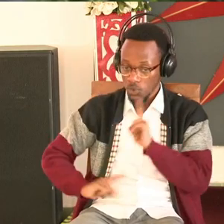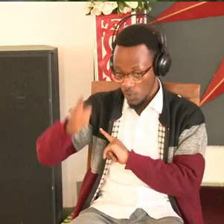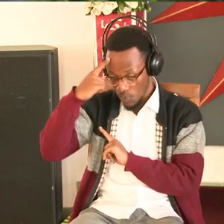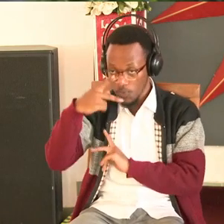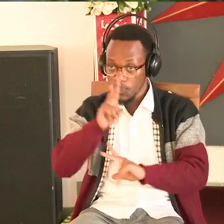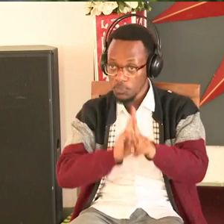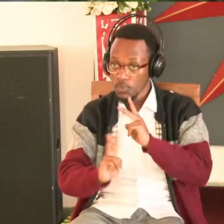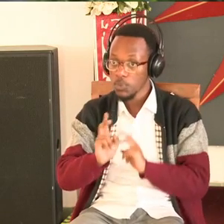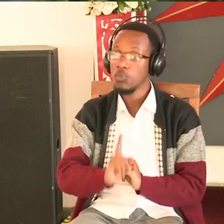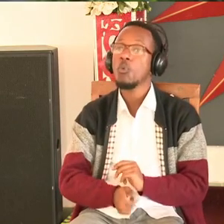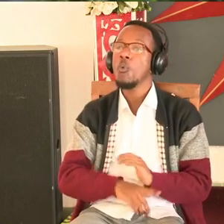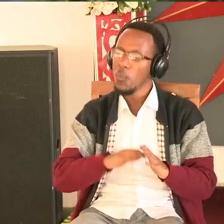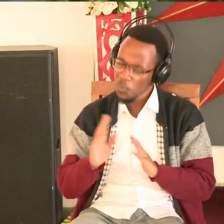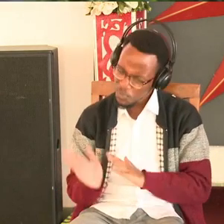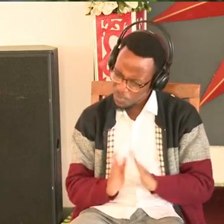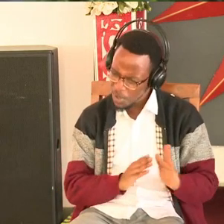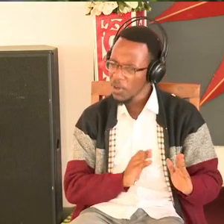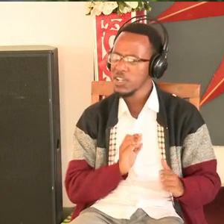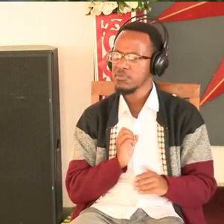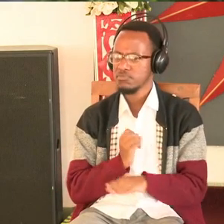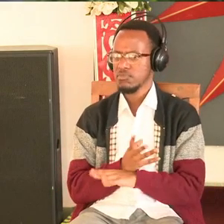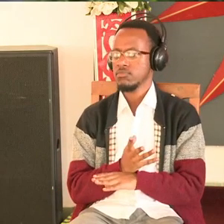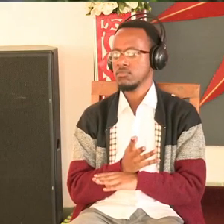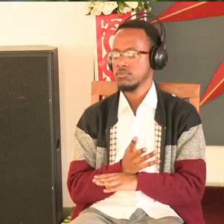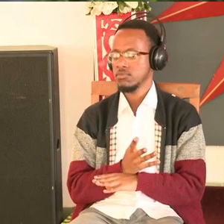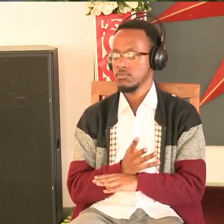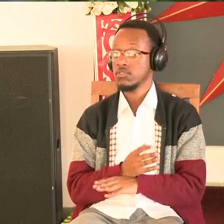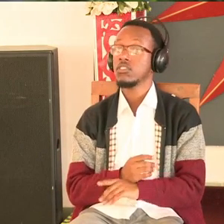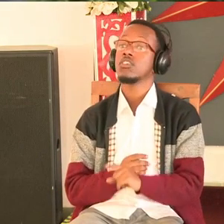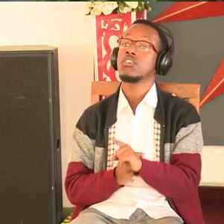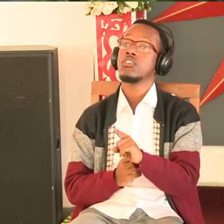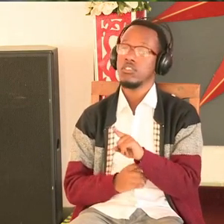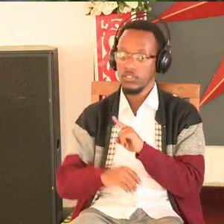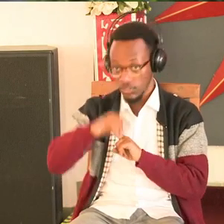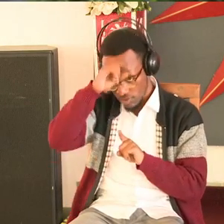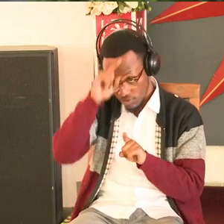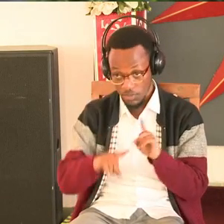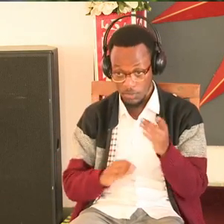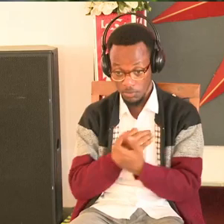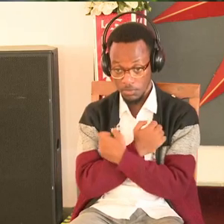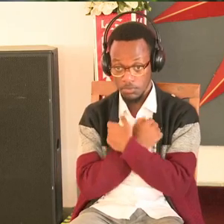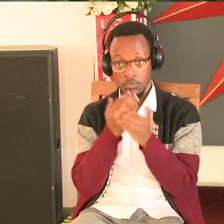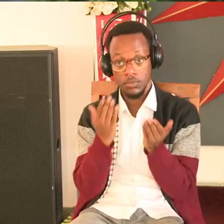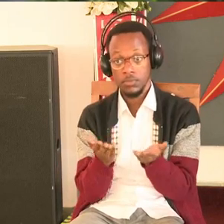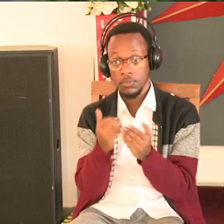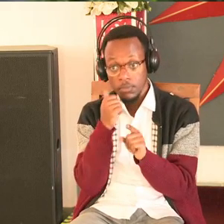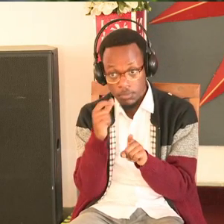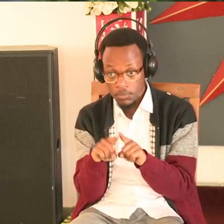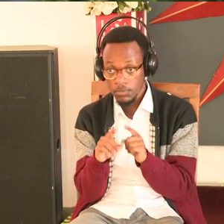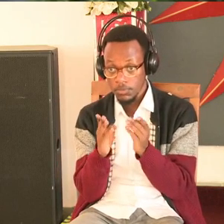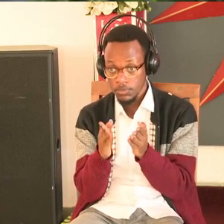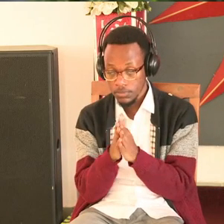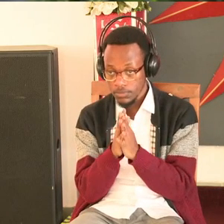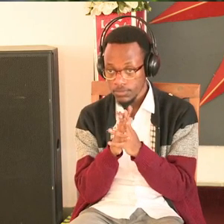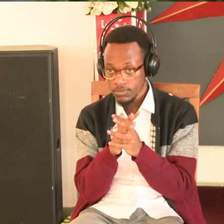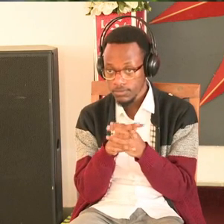rwose butunganye, ubwoko butunganye. Chers frères, bakundwa bene data, et sœurs, namwe bashiki